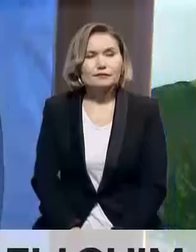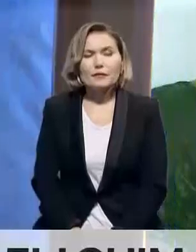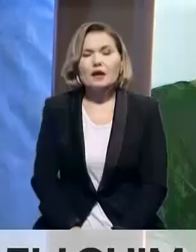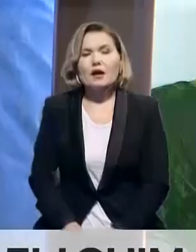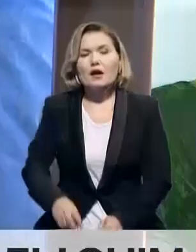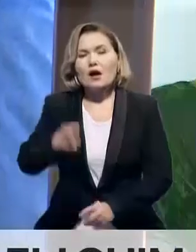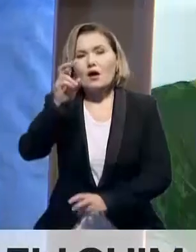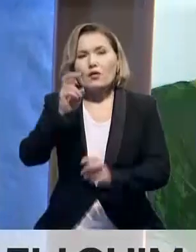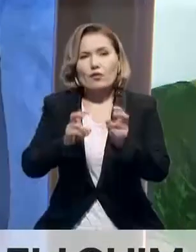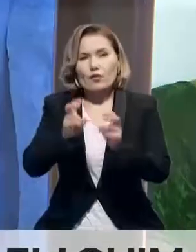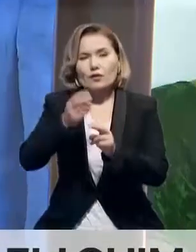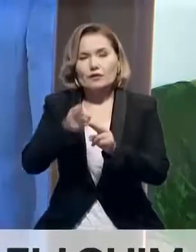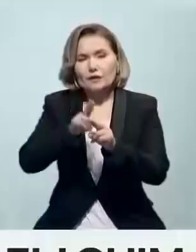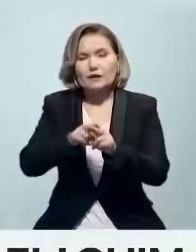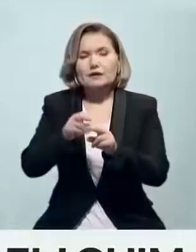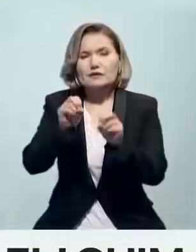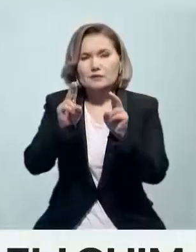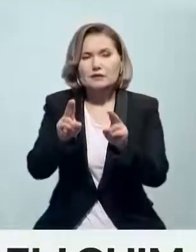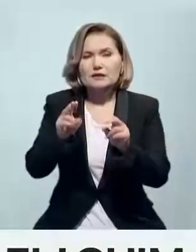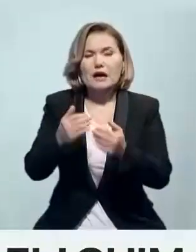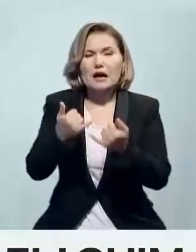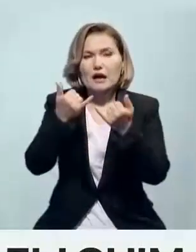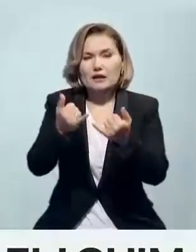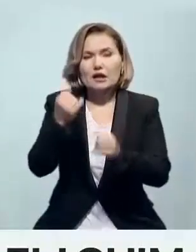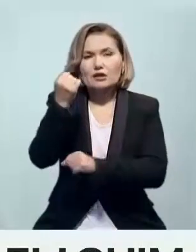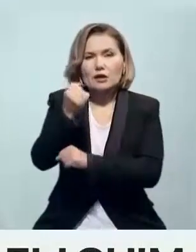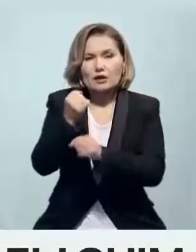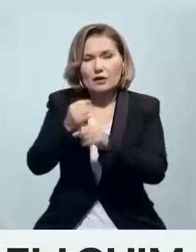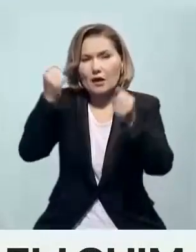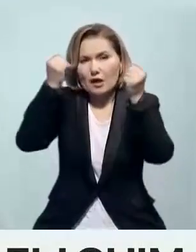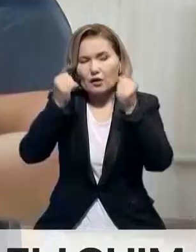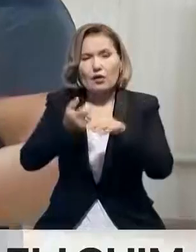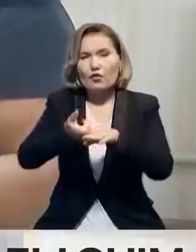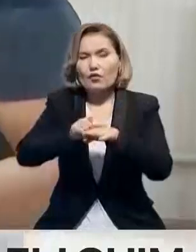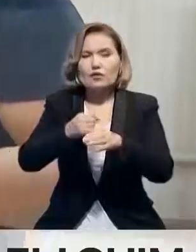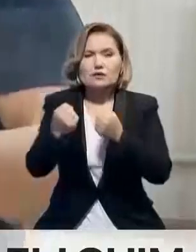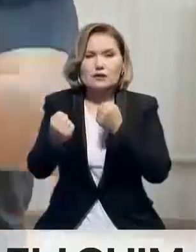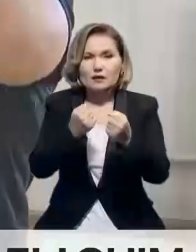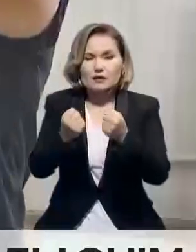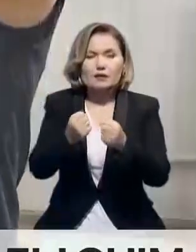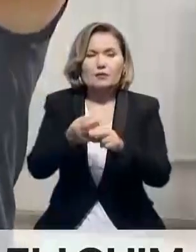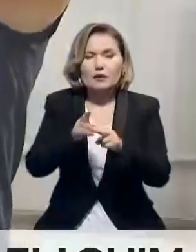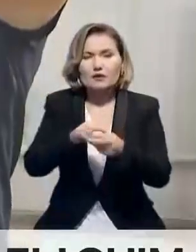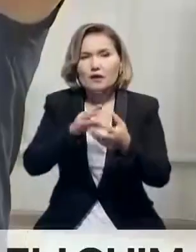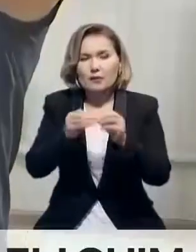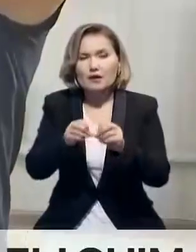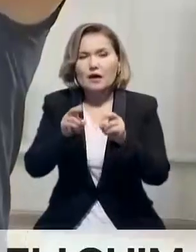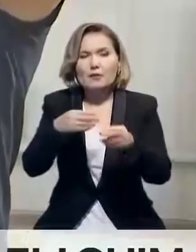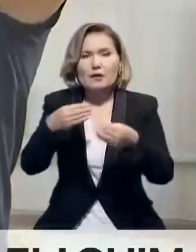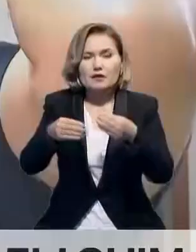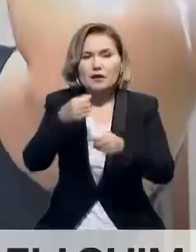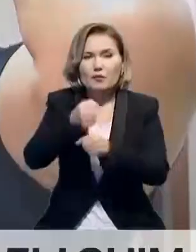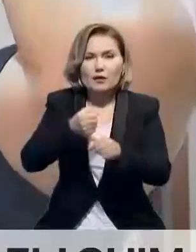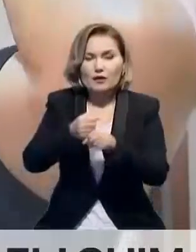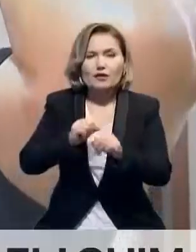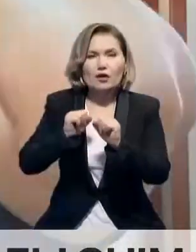Өндіріс пен құрылыс басындағы жұмысшыларға арналған мына каскалардың динамикалық және құралымдық беріктігі өте жоғары. Полимерден құйылатын осындай